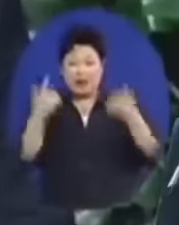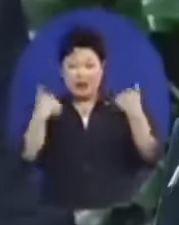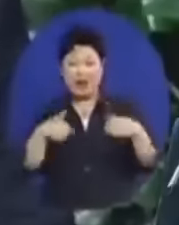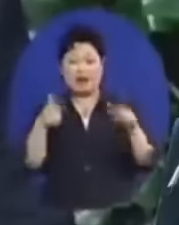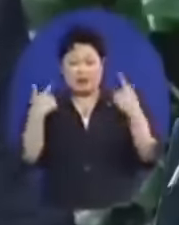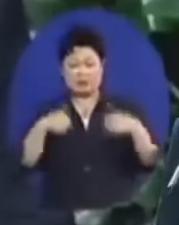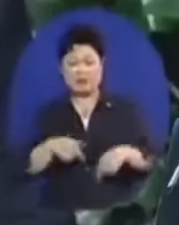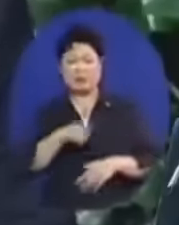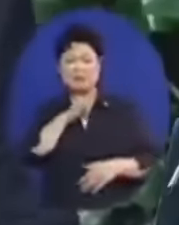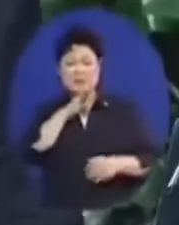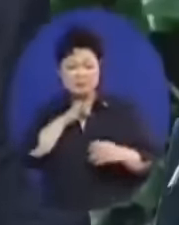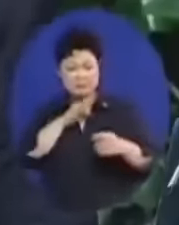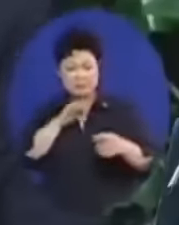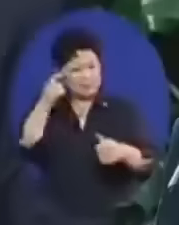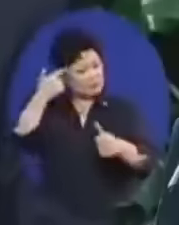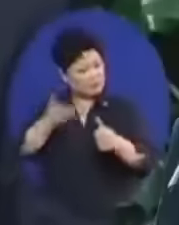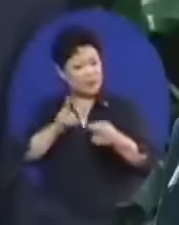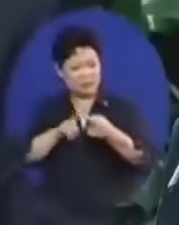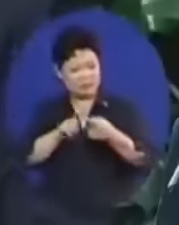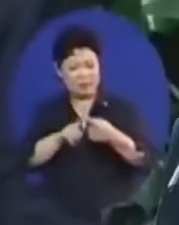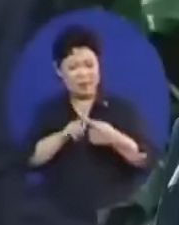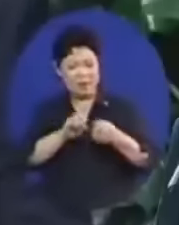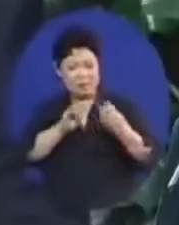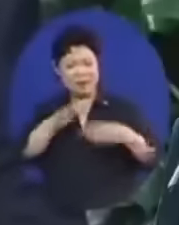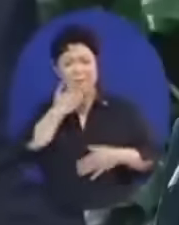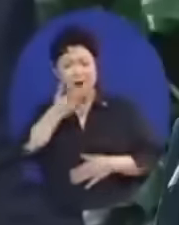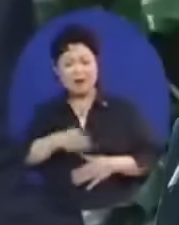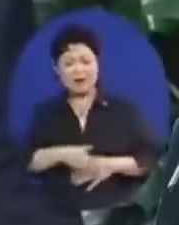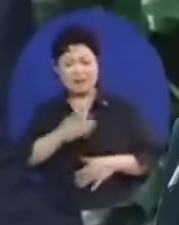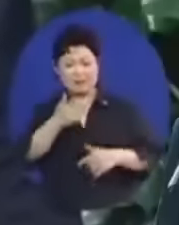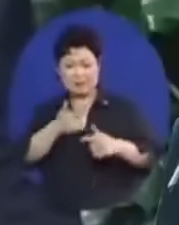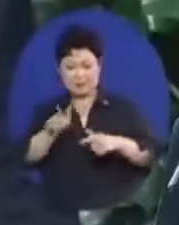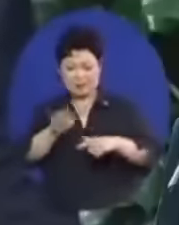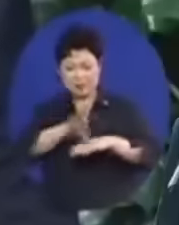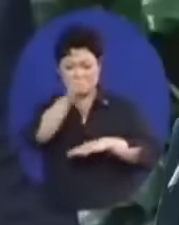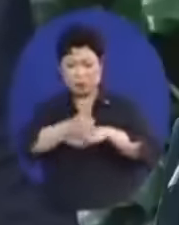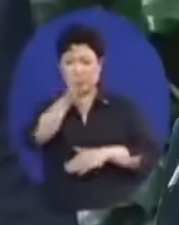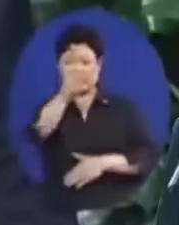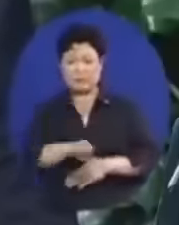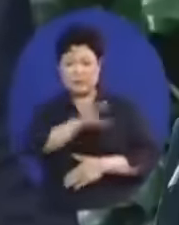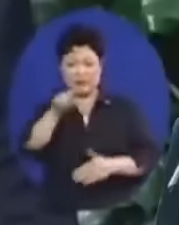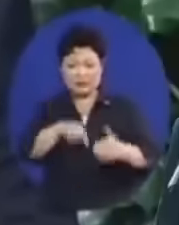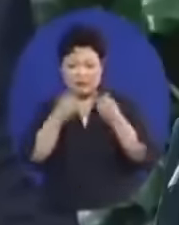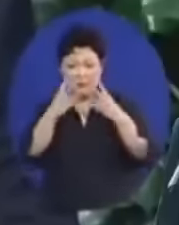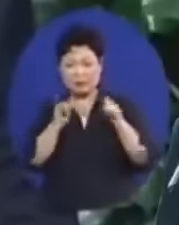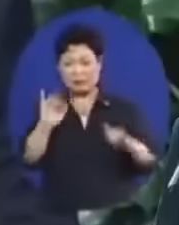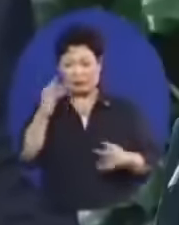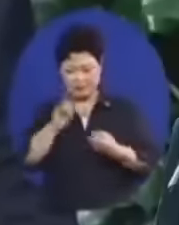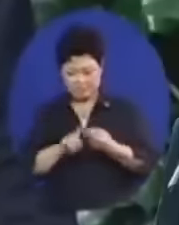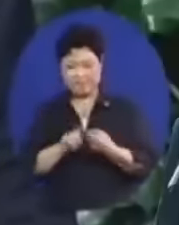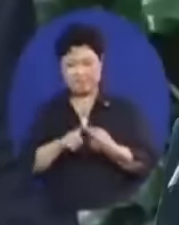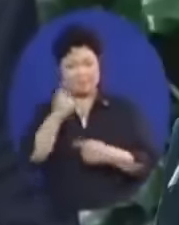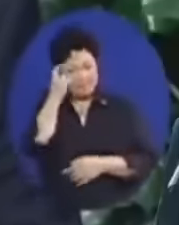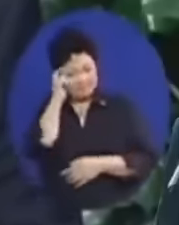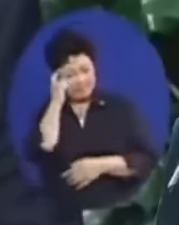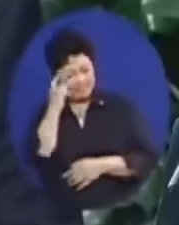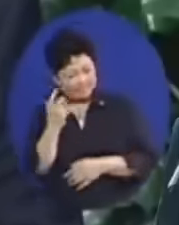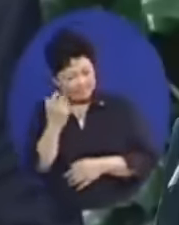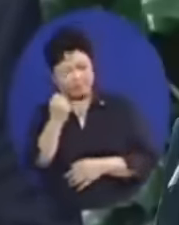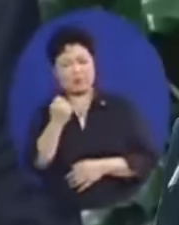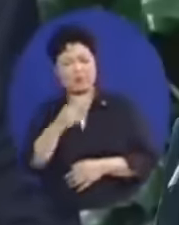항상 이 질문을 하고 내가 그리스도 십자가 안에서 새로운 피조물이 된 것을 생각해야